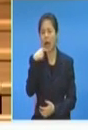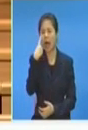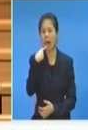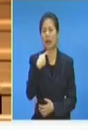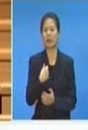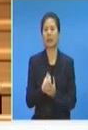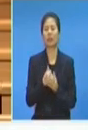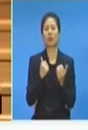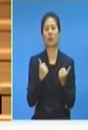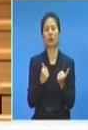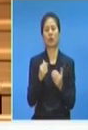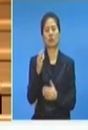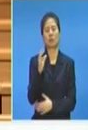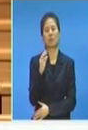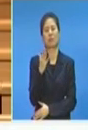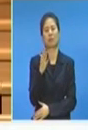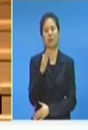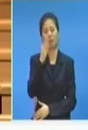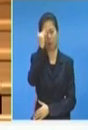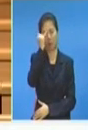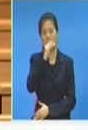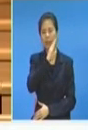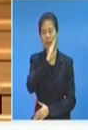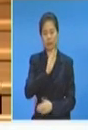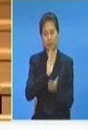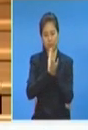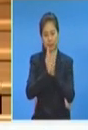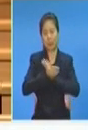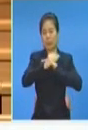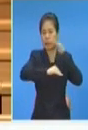ากันต่อไปถ้าเราปฏิรูปเรื่องนี้ไม่สำเร็จ